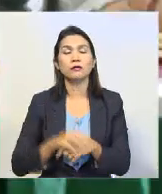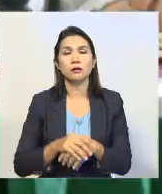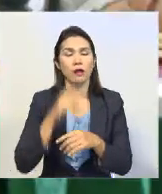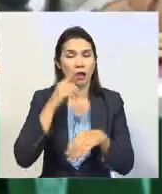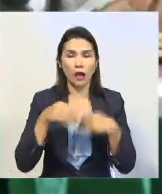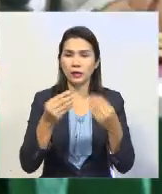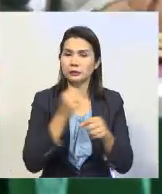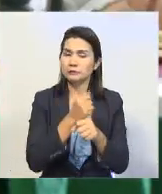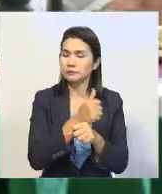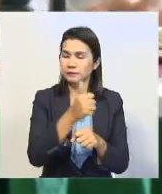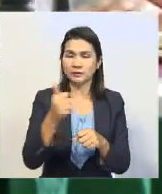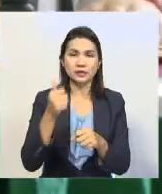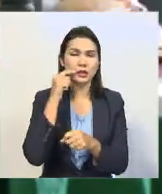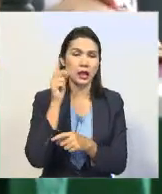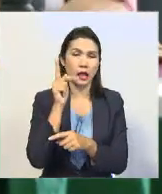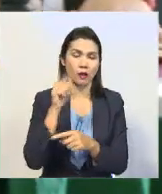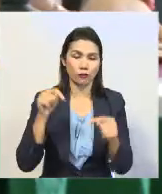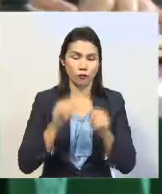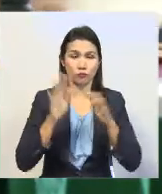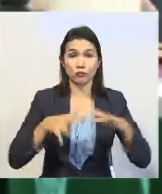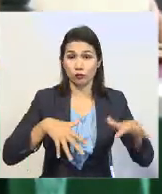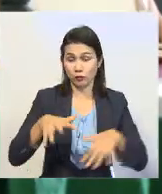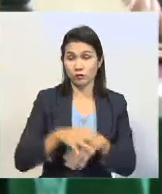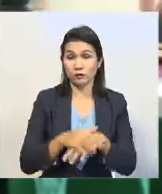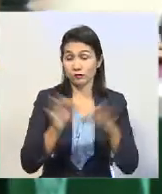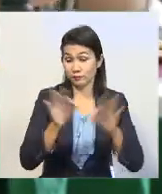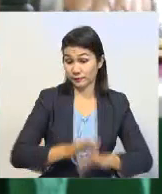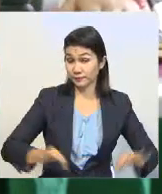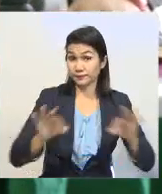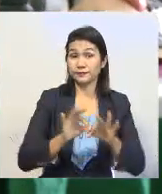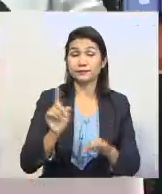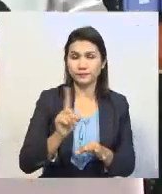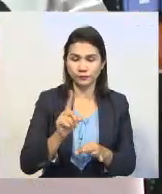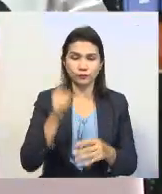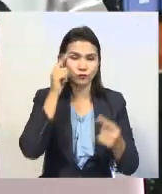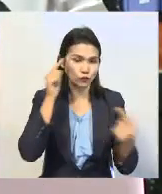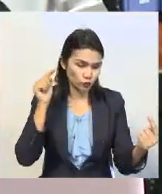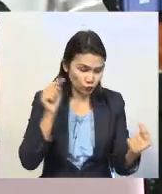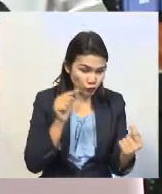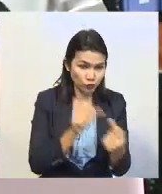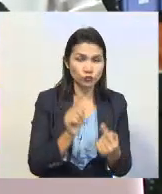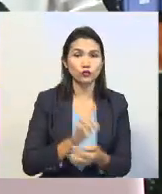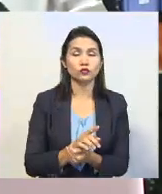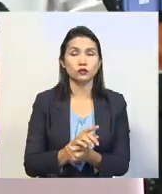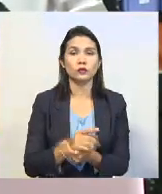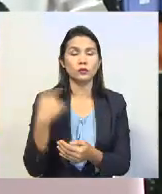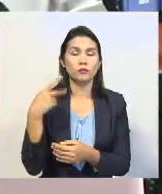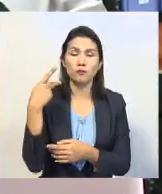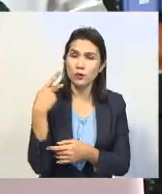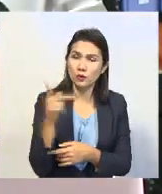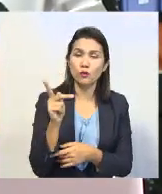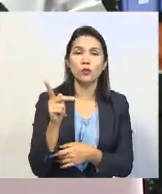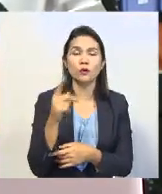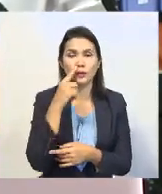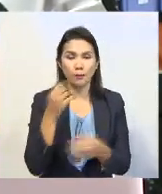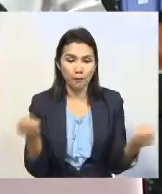อบและกลั่นกรองข้อมูลข่าวสารให้ประชาชนหลักการสำคัญนั่นก็คือจะมุ่งให้ผลประโยชน์หรือว่าผล